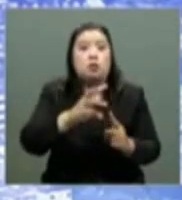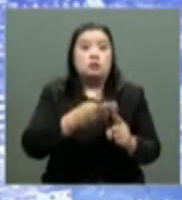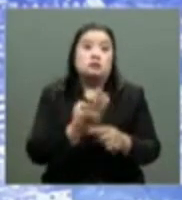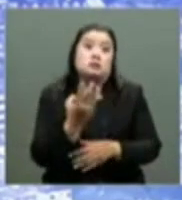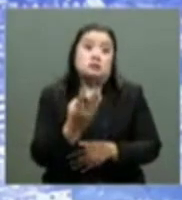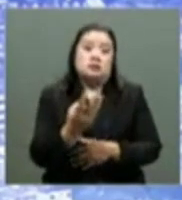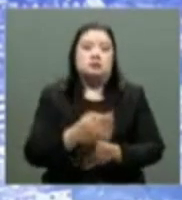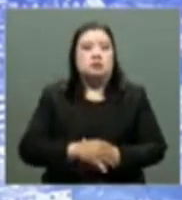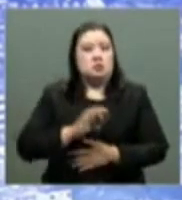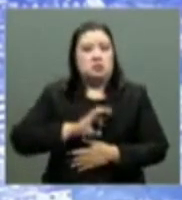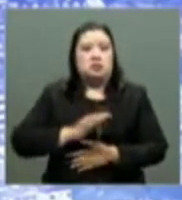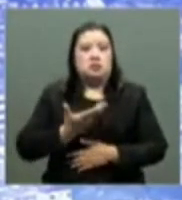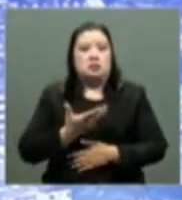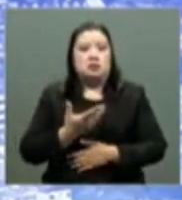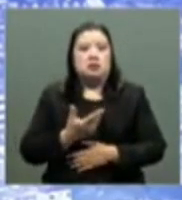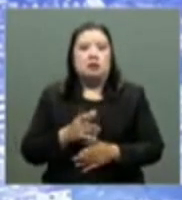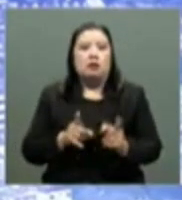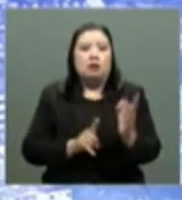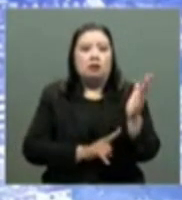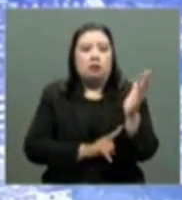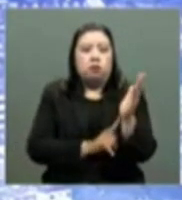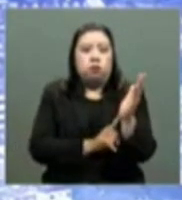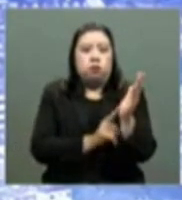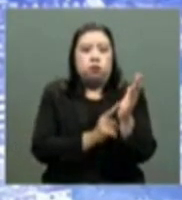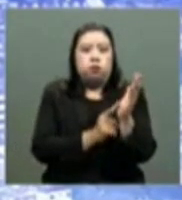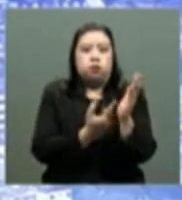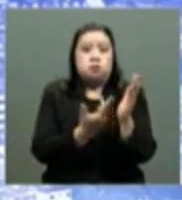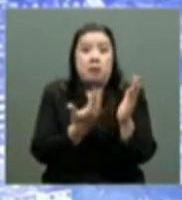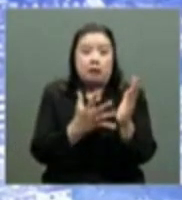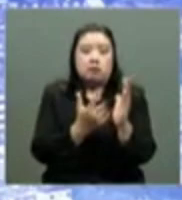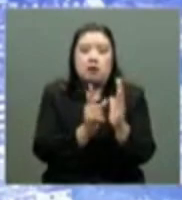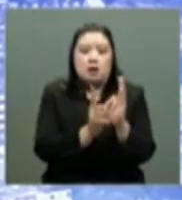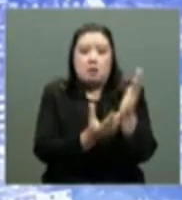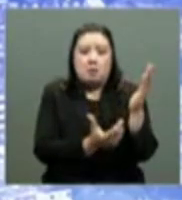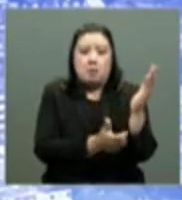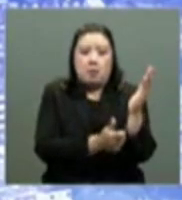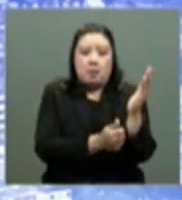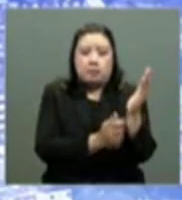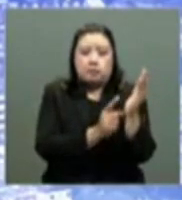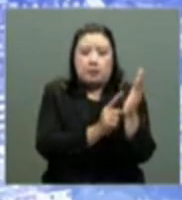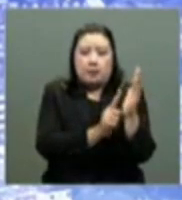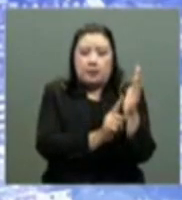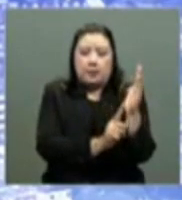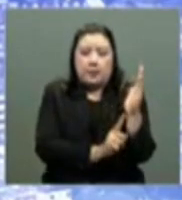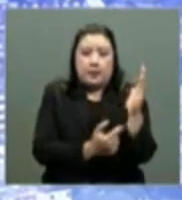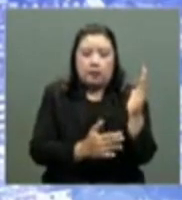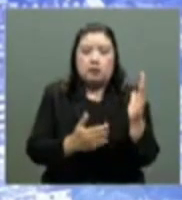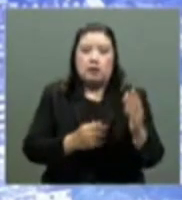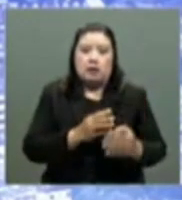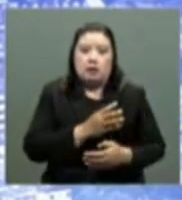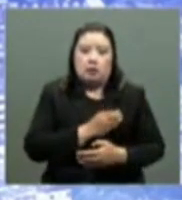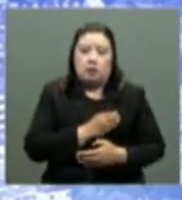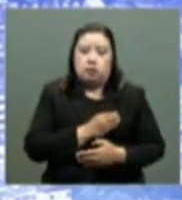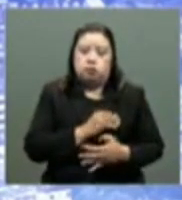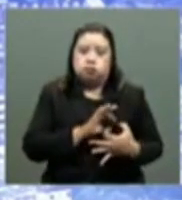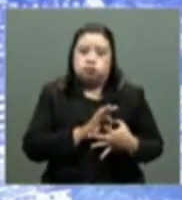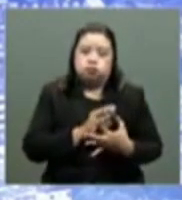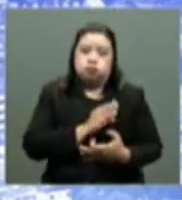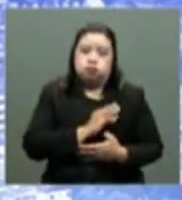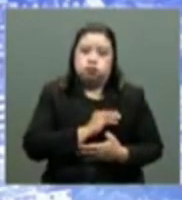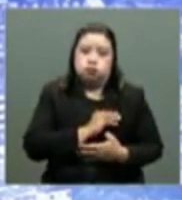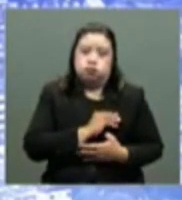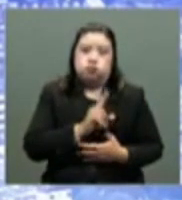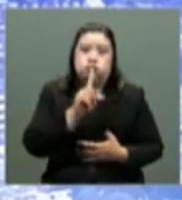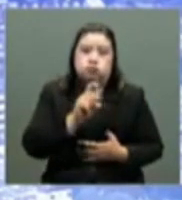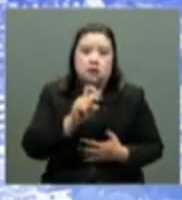ไม่รู้สึกตัวความดันโลหิตตกแล้วก็ได้รับยากระตุ้นการทำงานของหัวใจแต่อาการก็ไม่ดีขึ้นและเสียชีวิต